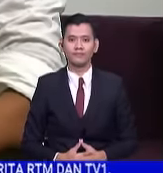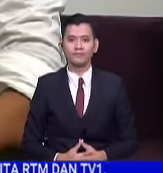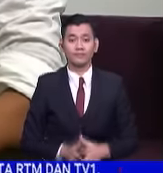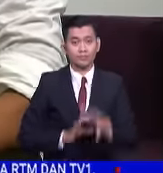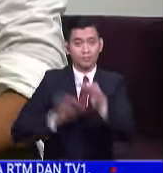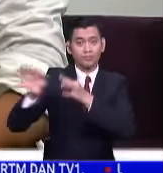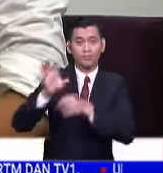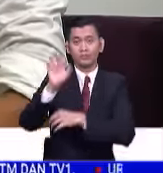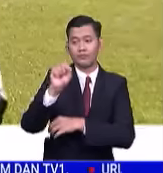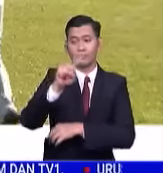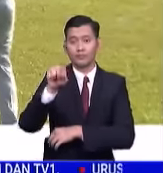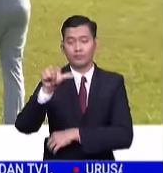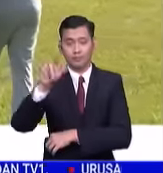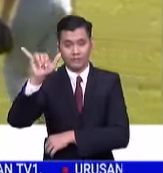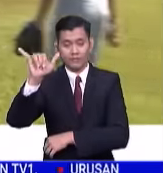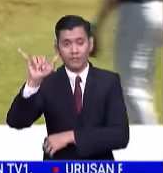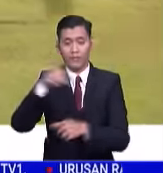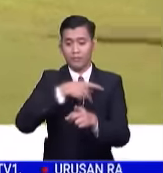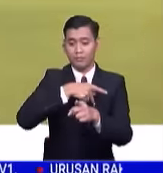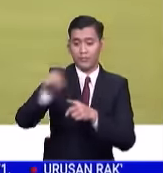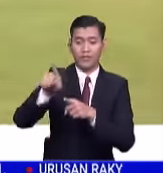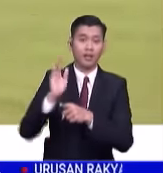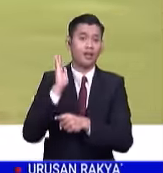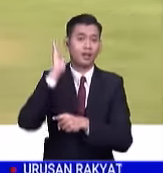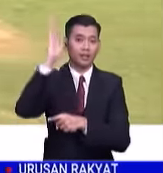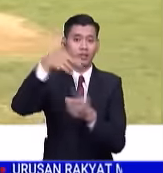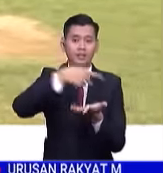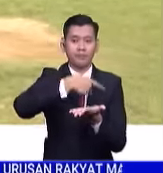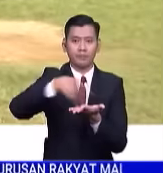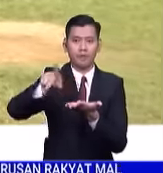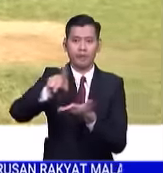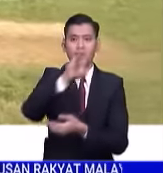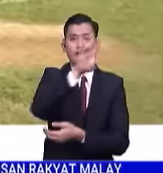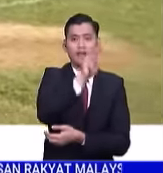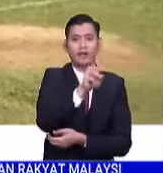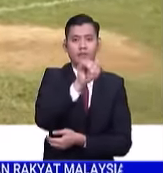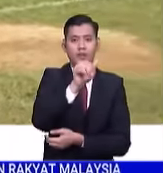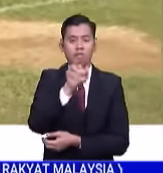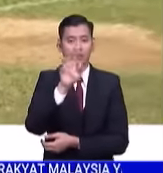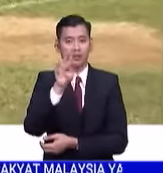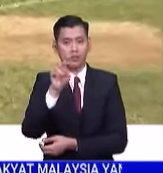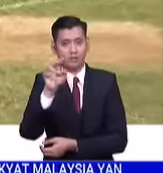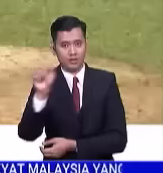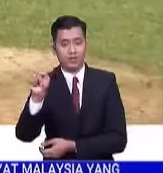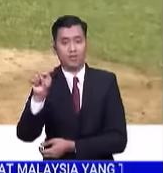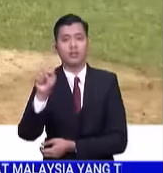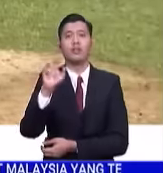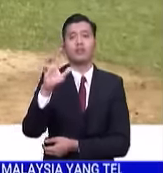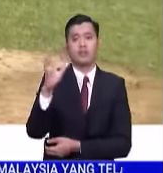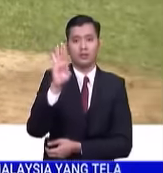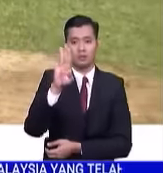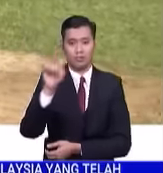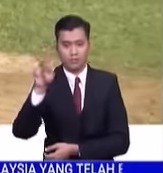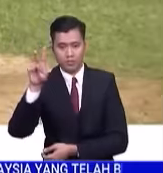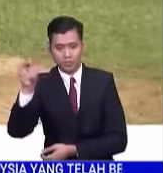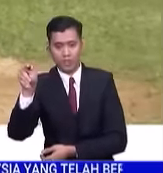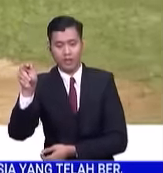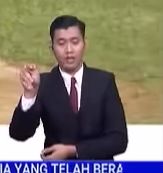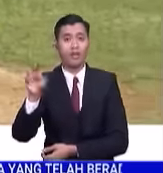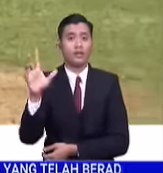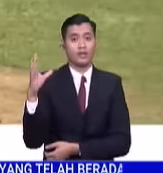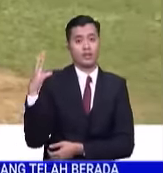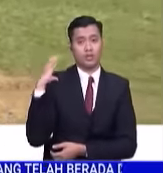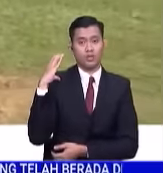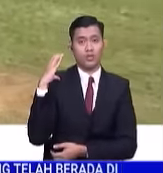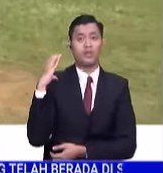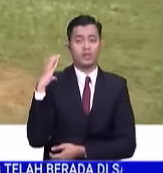Jelas Sazali, pakar kejulatan ini akan dibayai sepenuhnya oleh Majlis Sukan Busan dan Spol Asia. Salah seorang jurulatih yang bakal